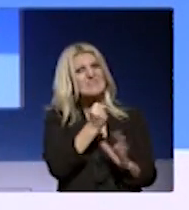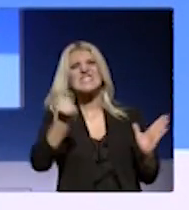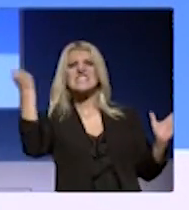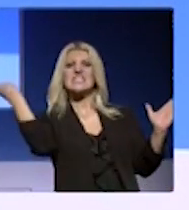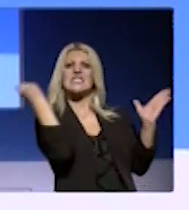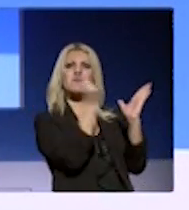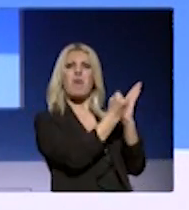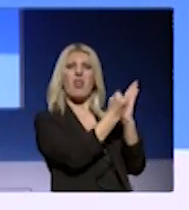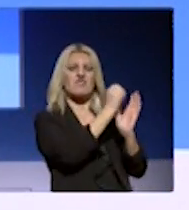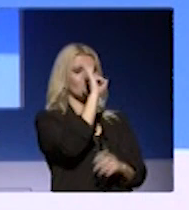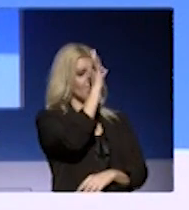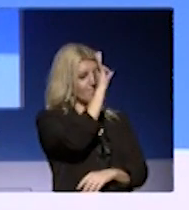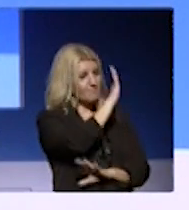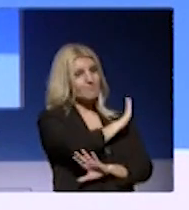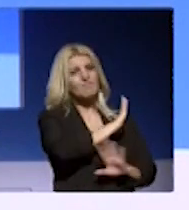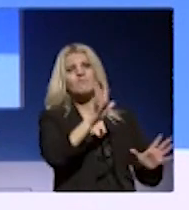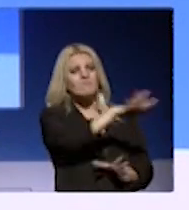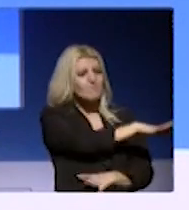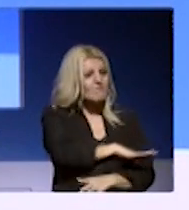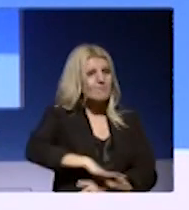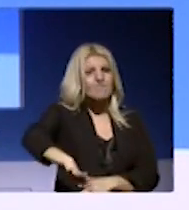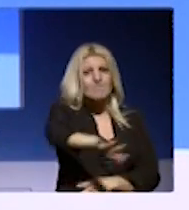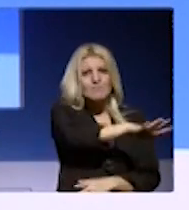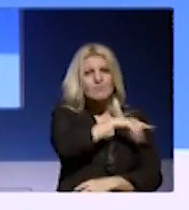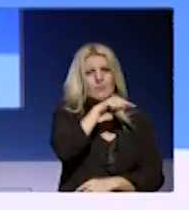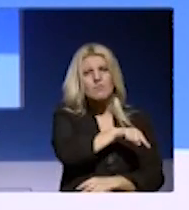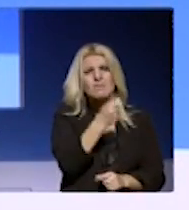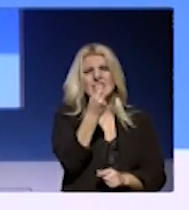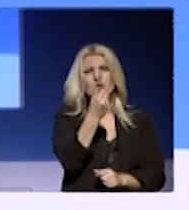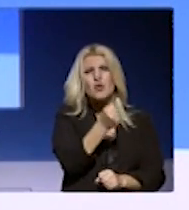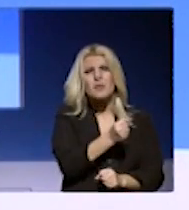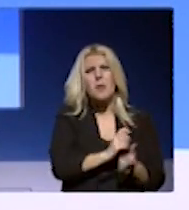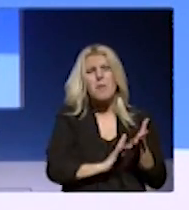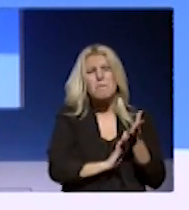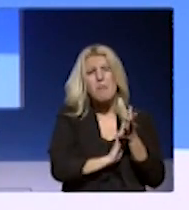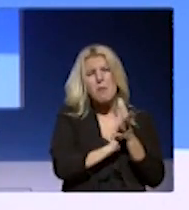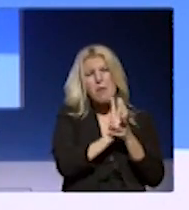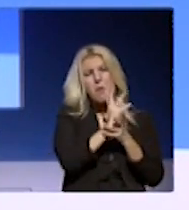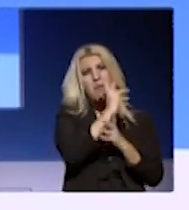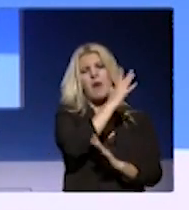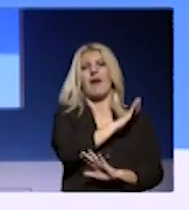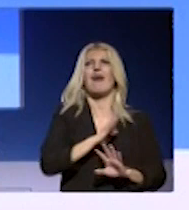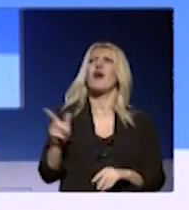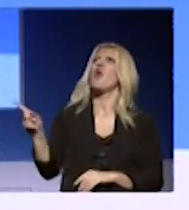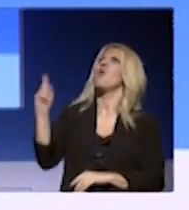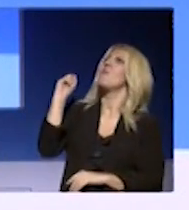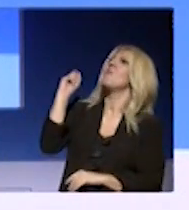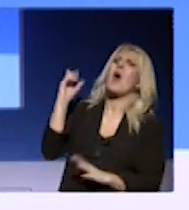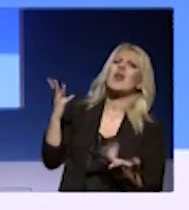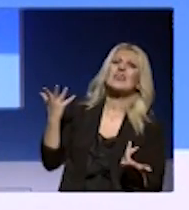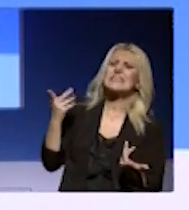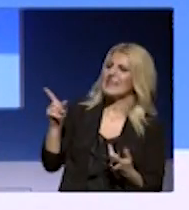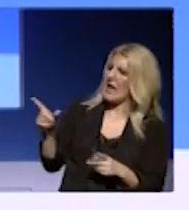ανάπτυξη μιας ολόκληρης περιοχής. Δεν ήταν απλά ένας καπετάνιος, ένας πρωτοπόρος